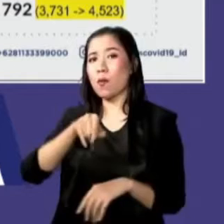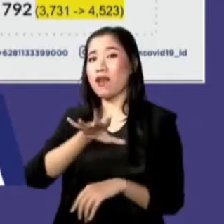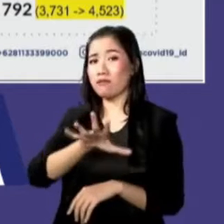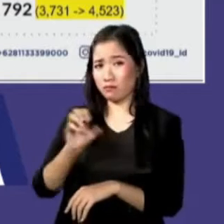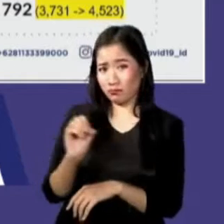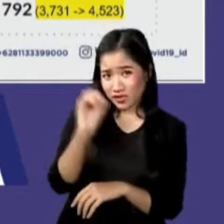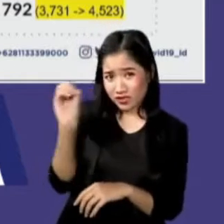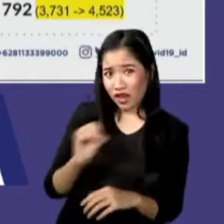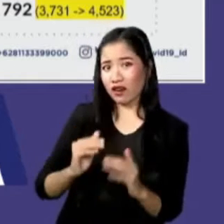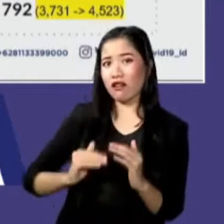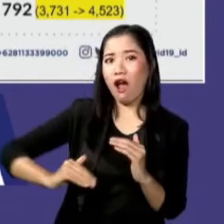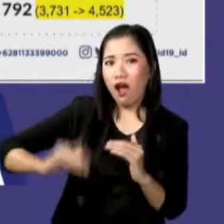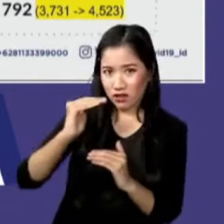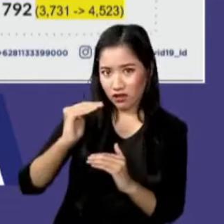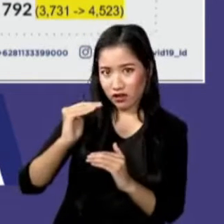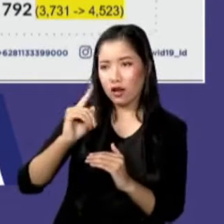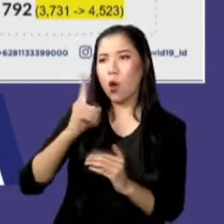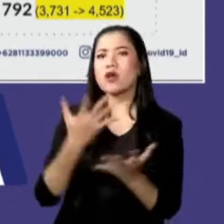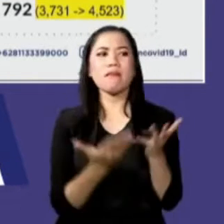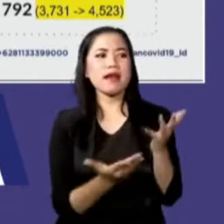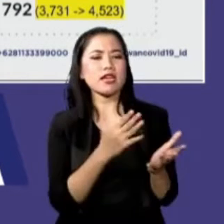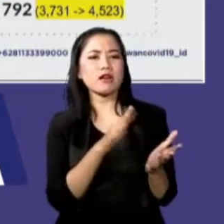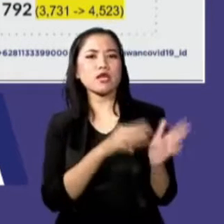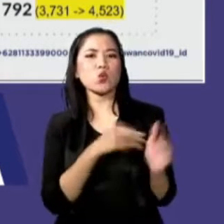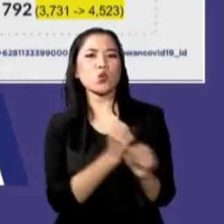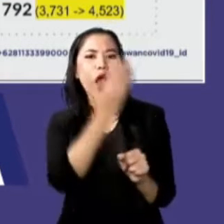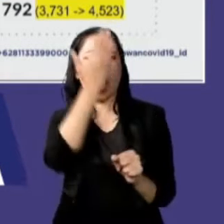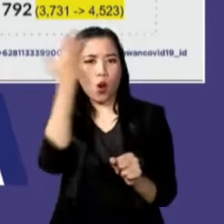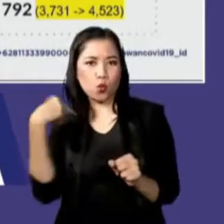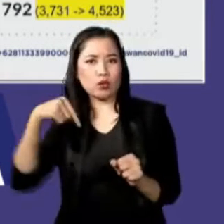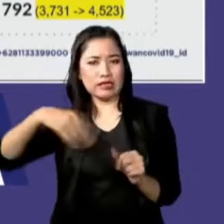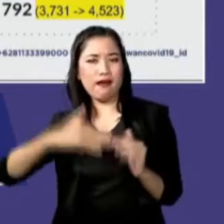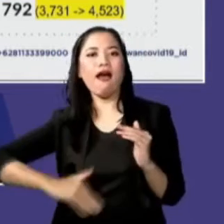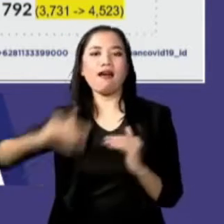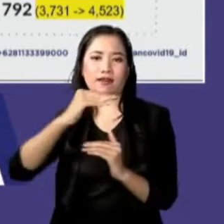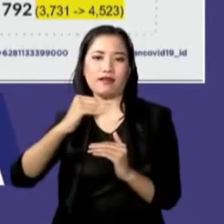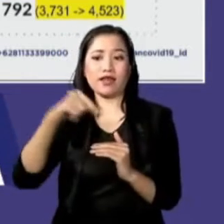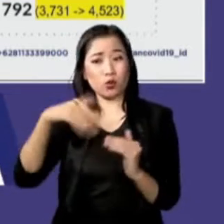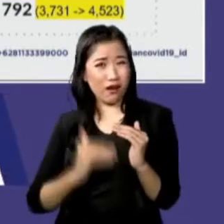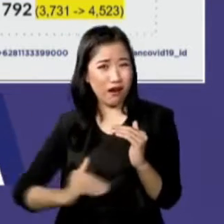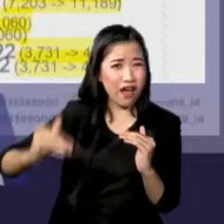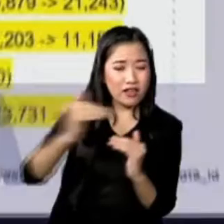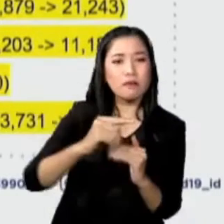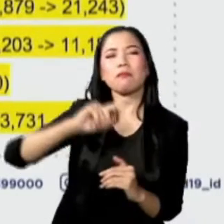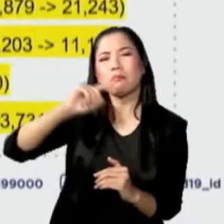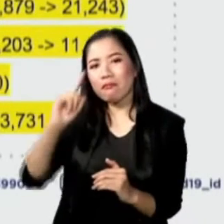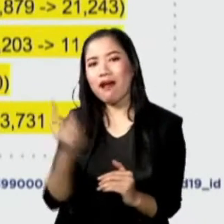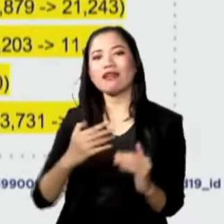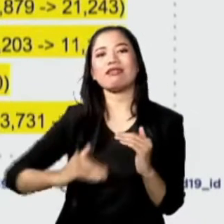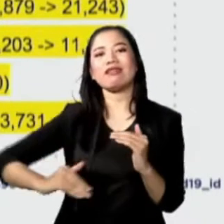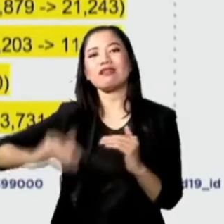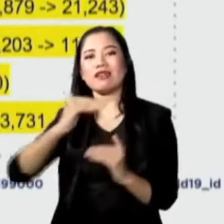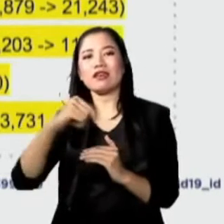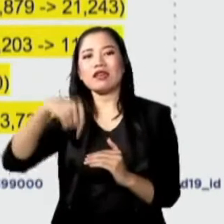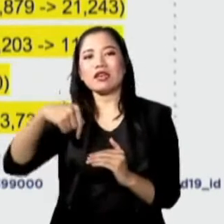27,5% dibandingkan minggu sebelumnya. Angka ini menunjukkan kenaikan yang paling tinggi